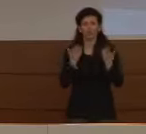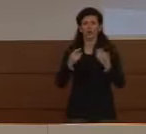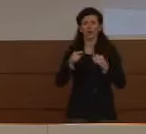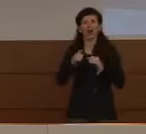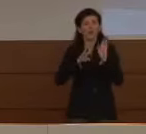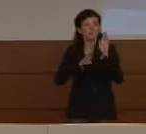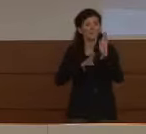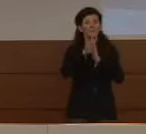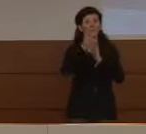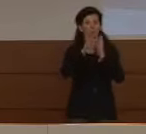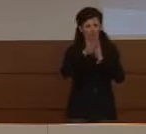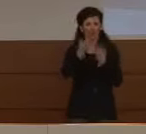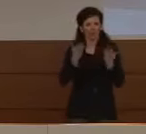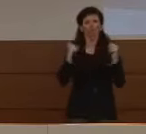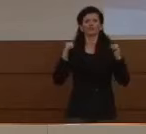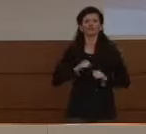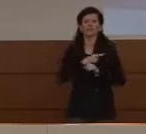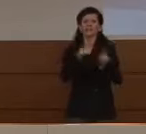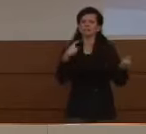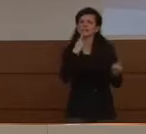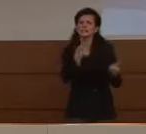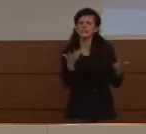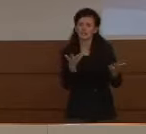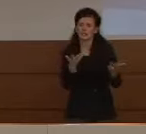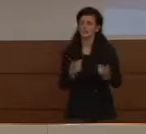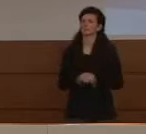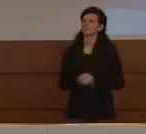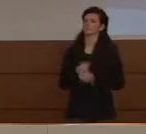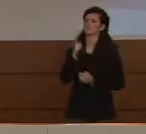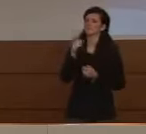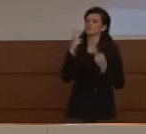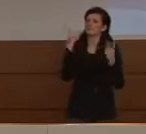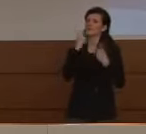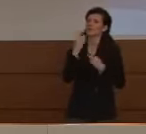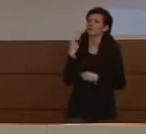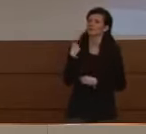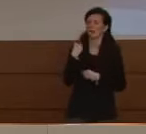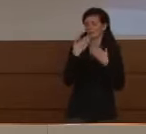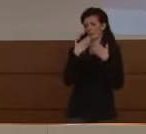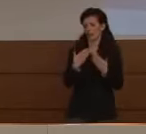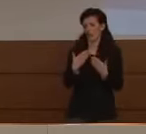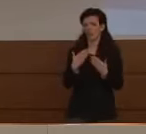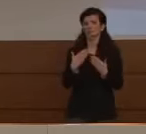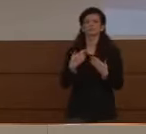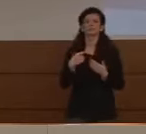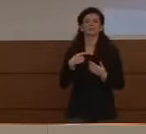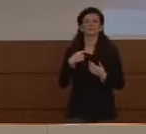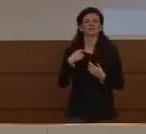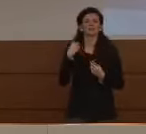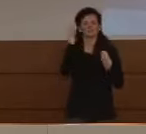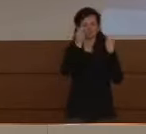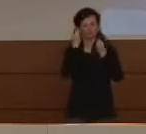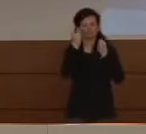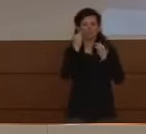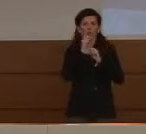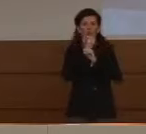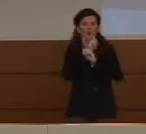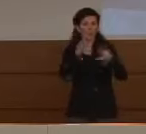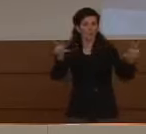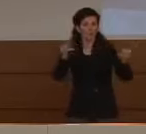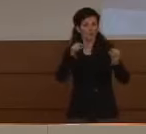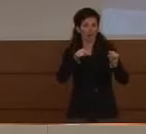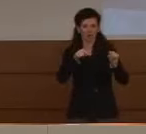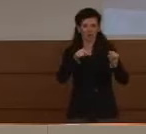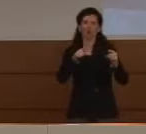ai cittadini italiani grazie guardi la ringrazio moltissimo e credo che la comunicazione quindi tutti voi potete